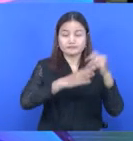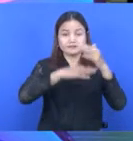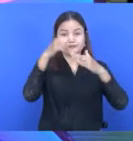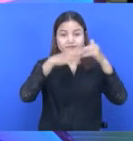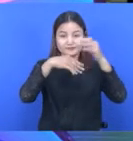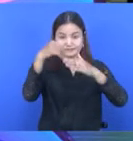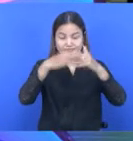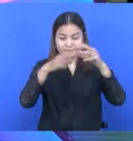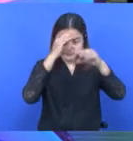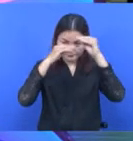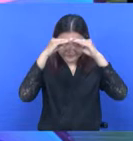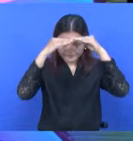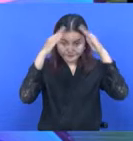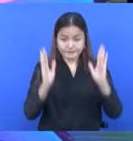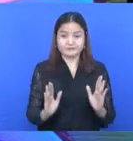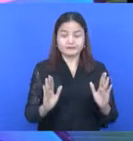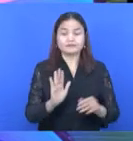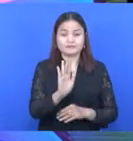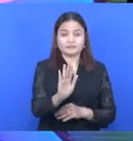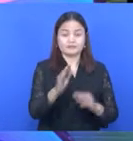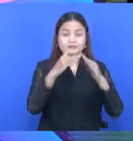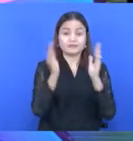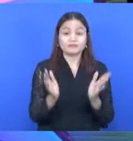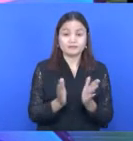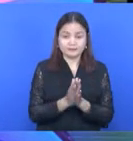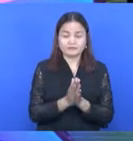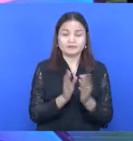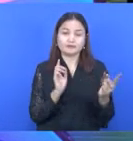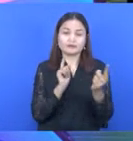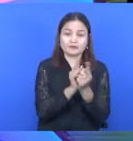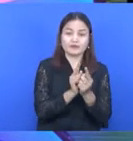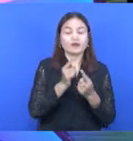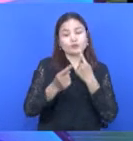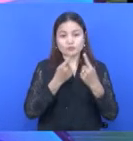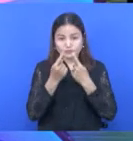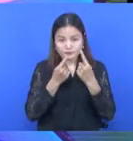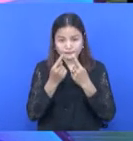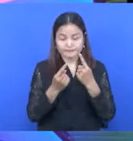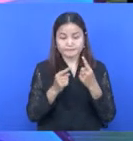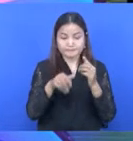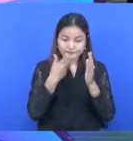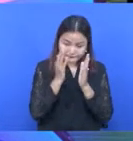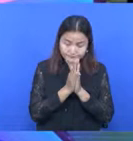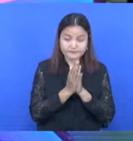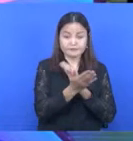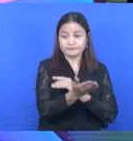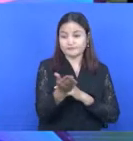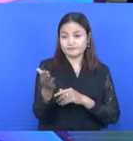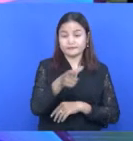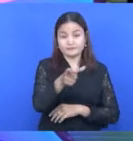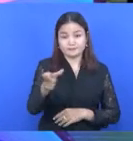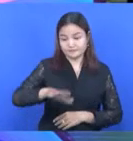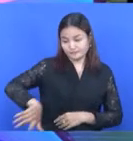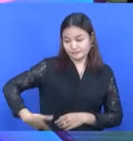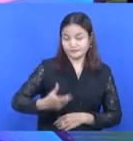ត្តហេដ្ឋវតនារាមហើយវត្តក្ដុលនិងបានអញ្ជើញជួបសម្ដែងសម្ណាលគោរពថ្លែងអំណរគុណទៅដល់ប្រជាពលរដ្ឋនៅក្នុង